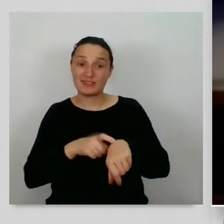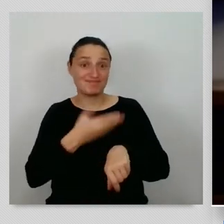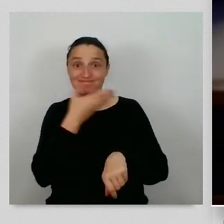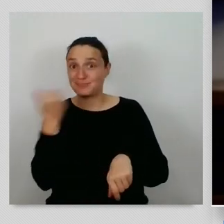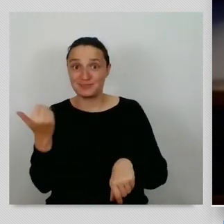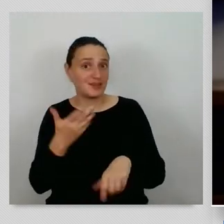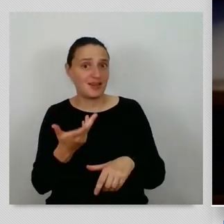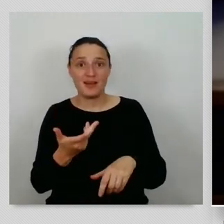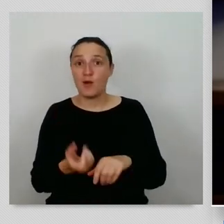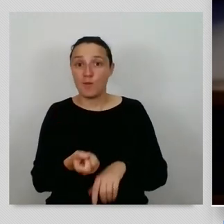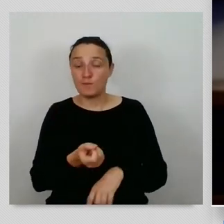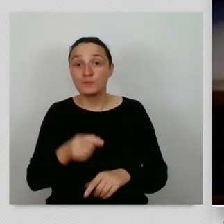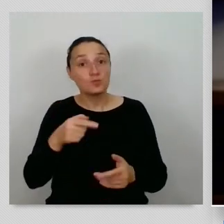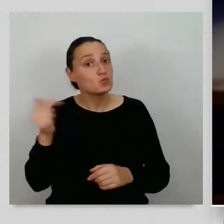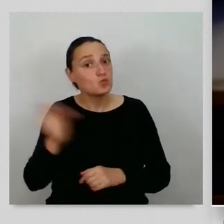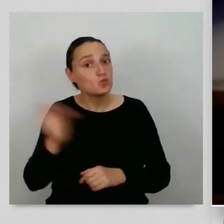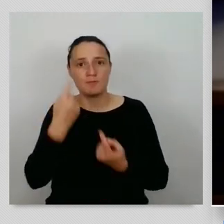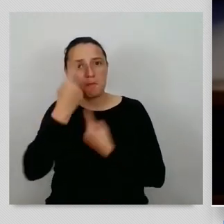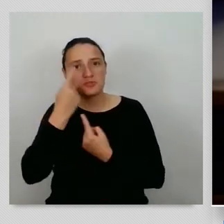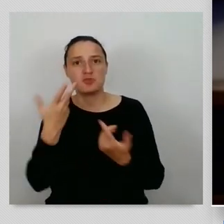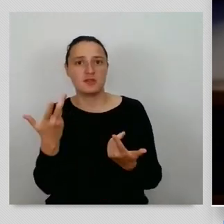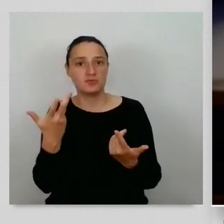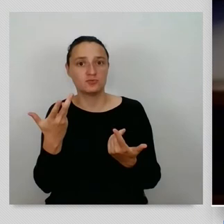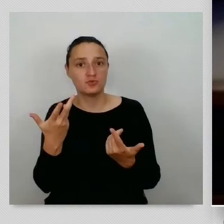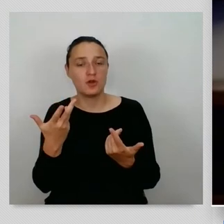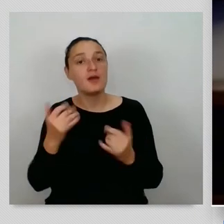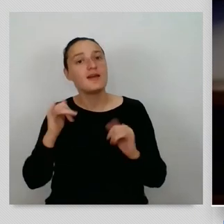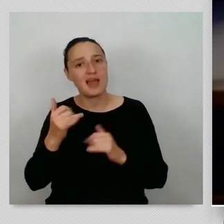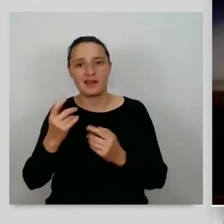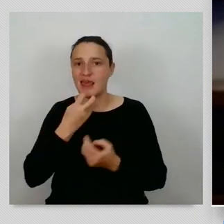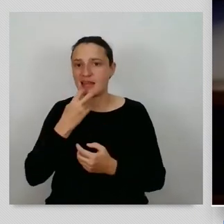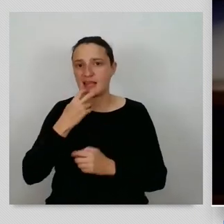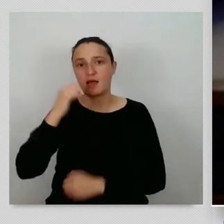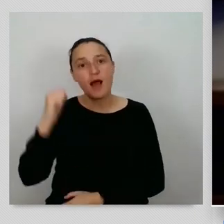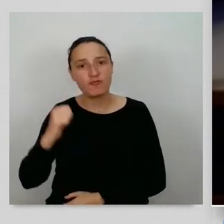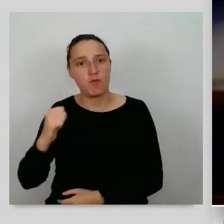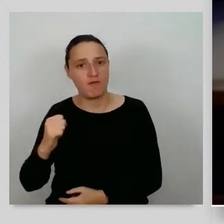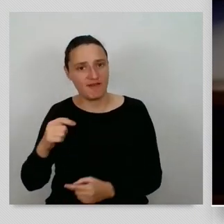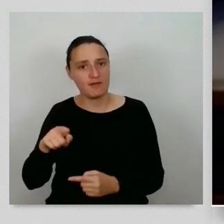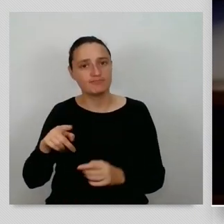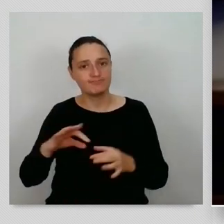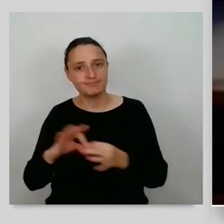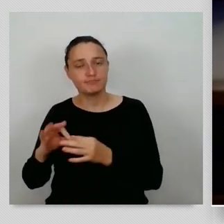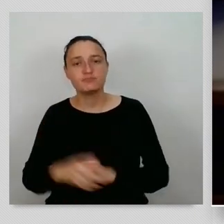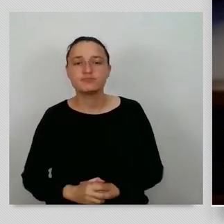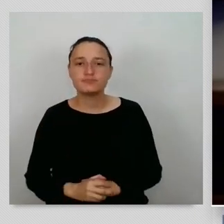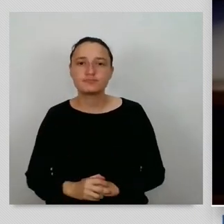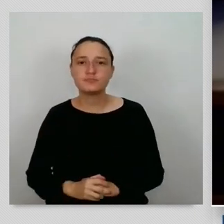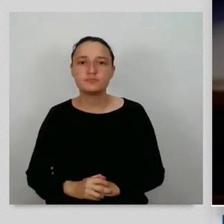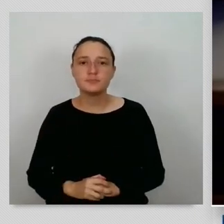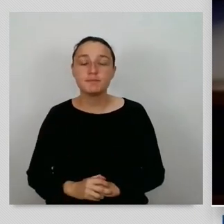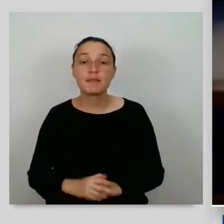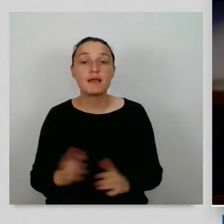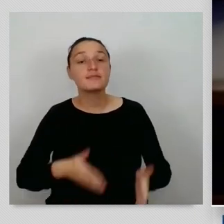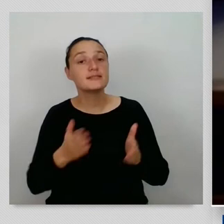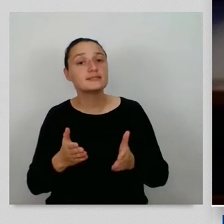tym, zastanowić się, jakie jest nasze wspólne podejście do energetyki atomowej. No i trzeba zdać